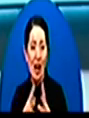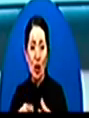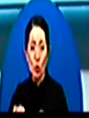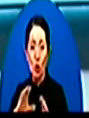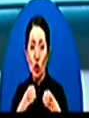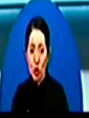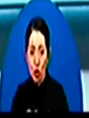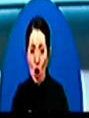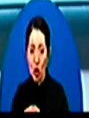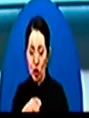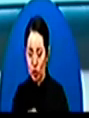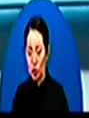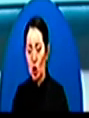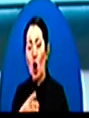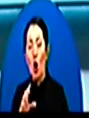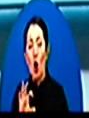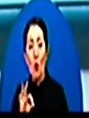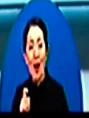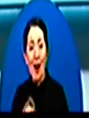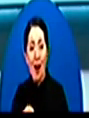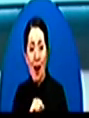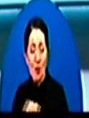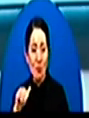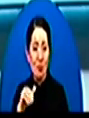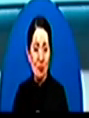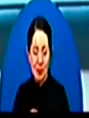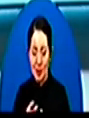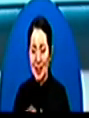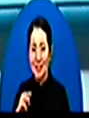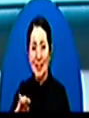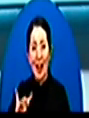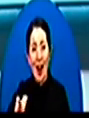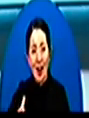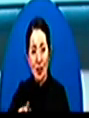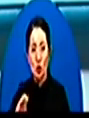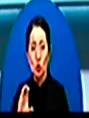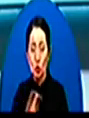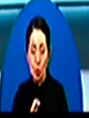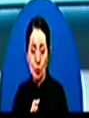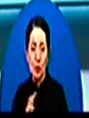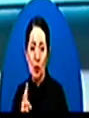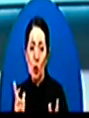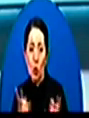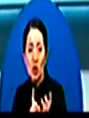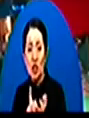Өвөр хангай аймагт нэр дэвшигчд Тарагт сумын иргэд сонгогчдтой уулзаж мөрийн хөтөлбөрөөр танилцуулсан байна.